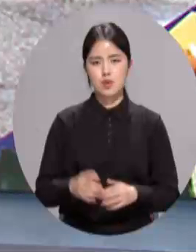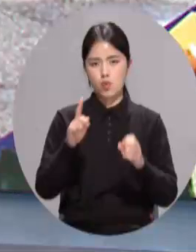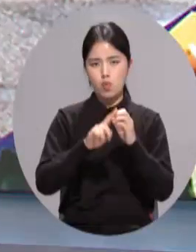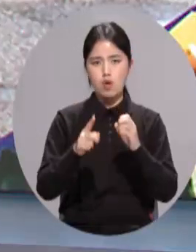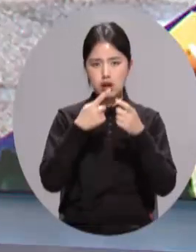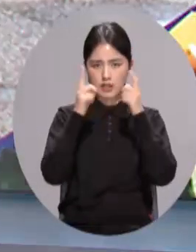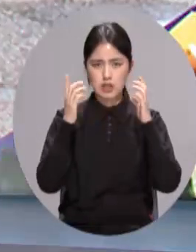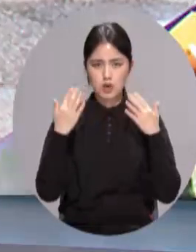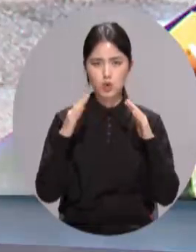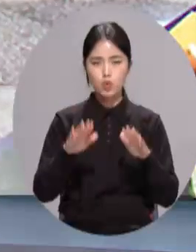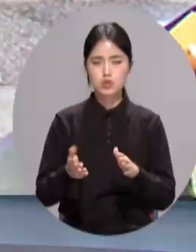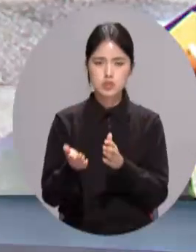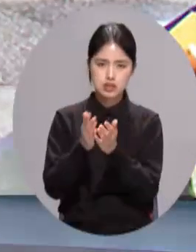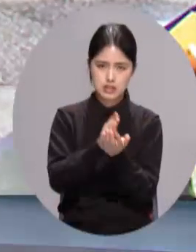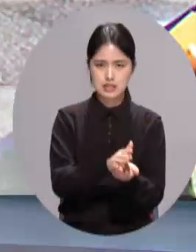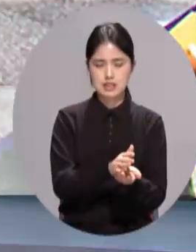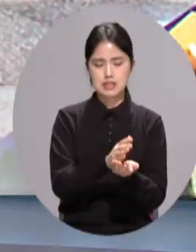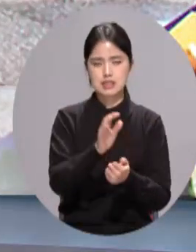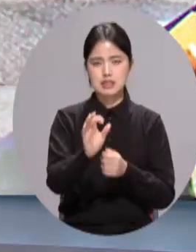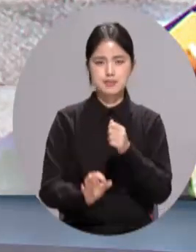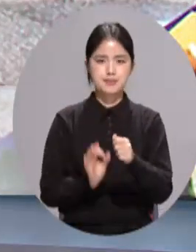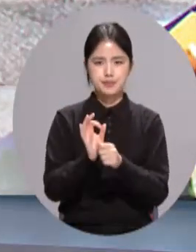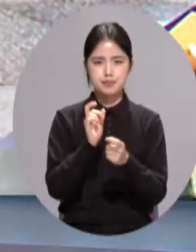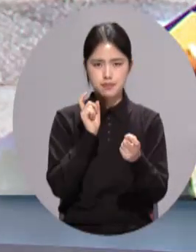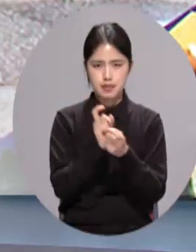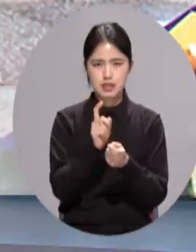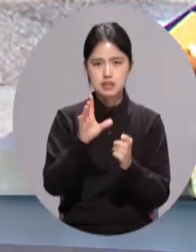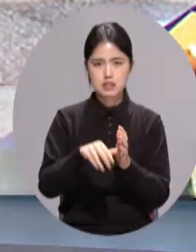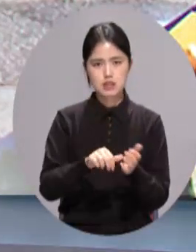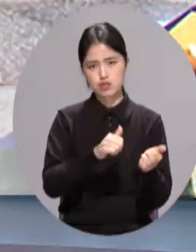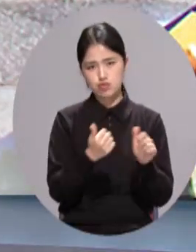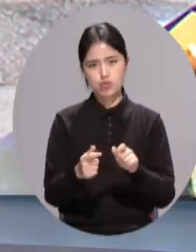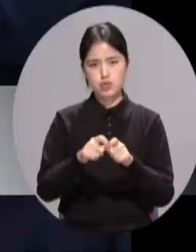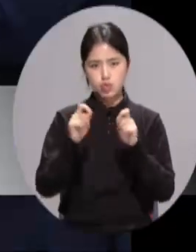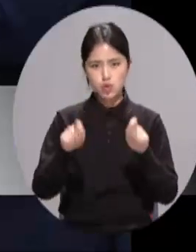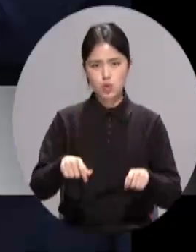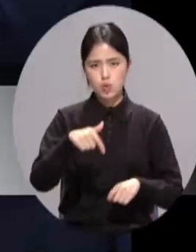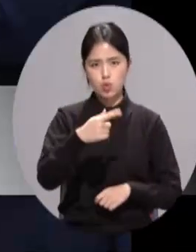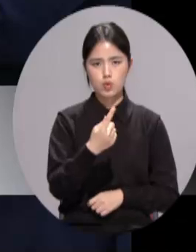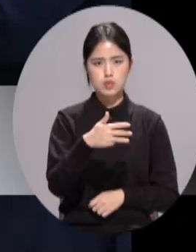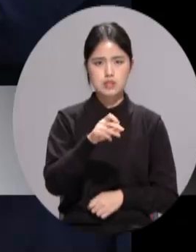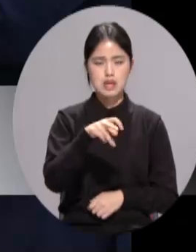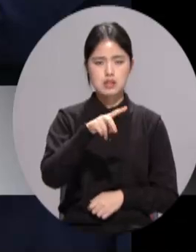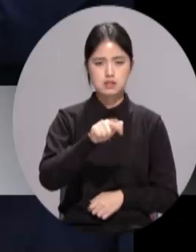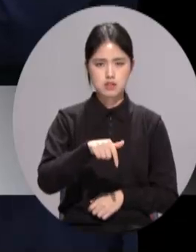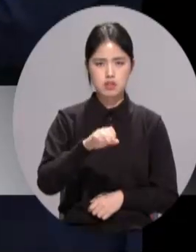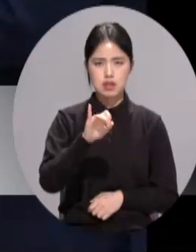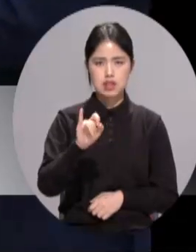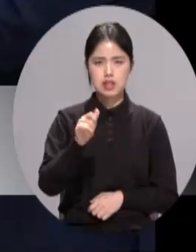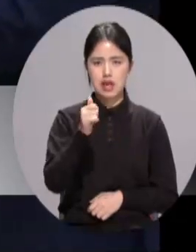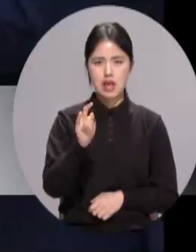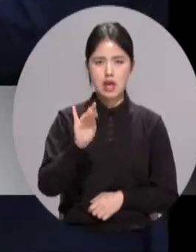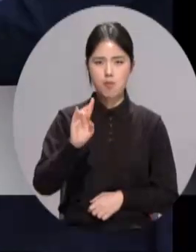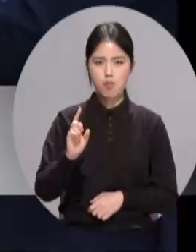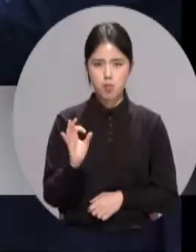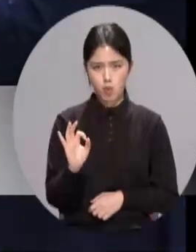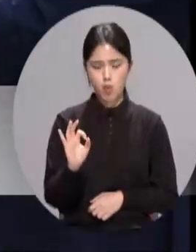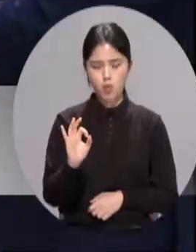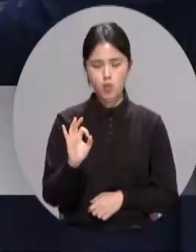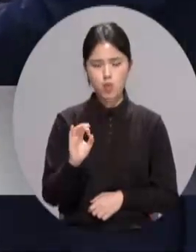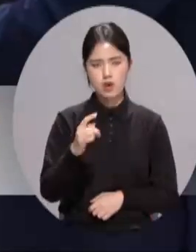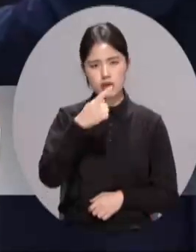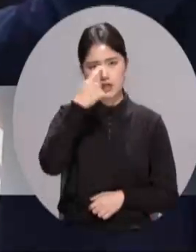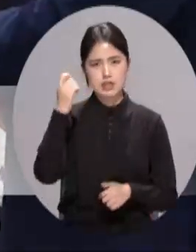원광대가 오늘 세월호 참사 10주기를 맞아 사고 당시 순직한 고 고창석, 이해봉 동문과 희생자를 기리는 추도식을